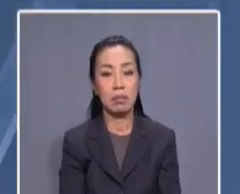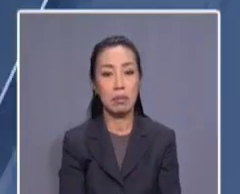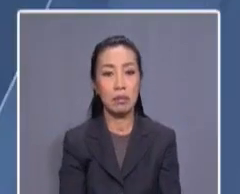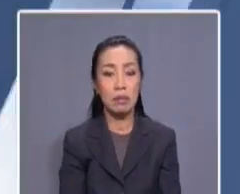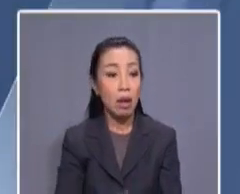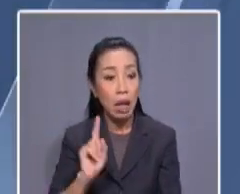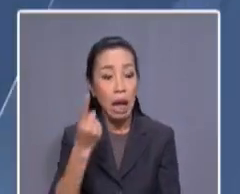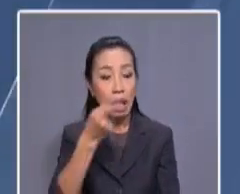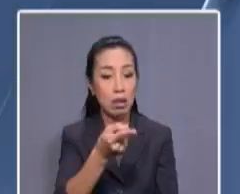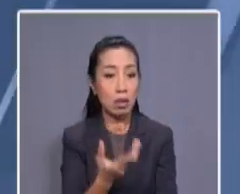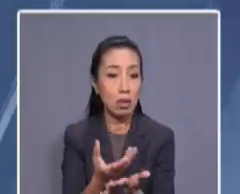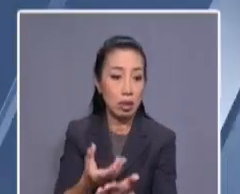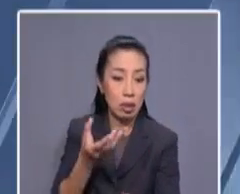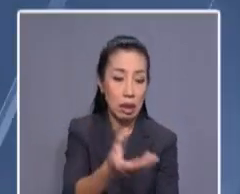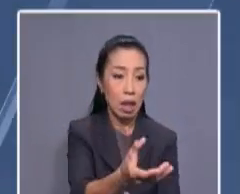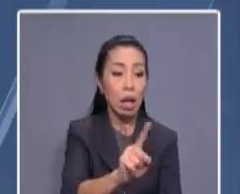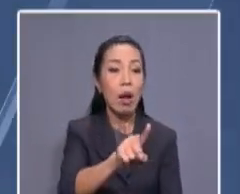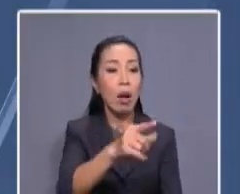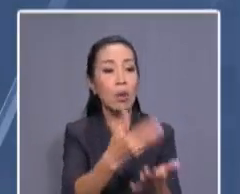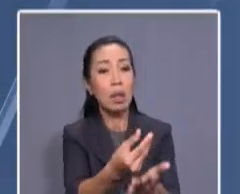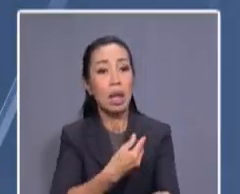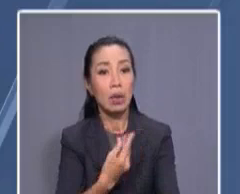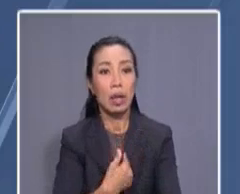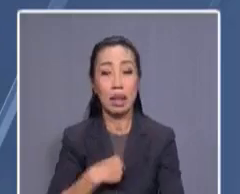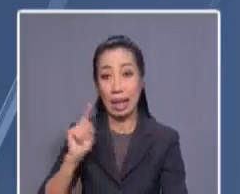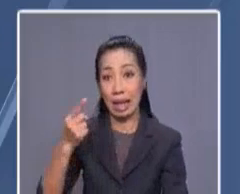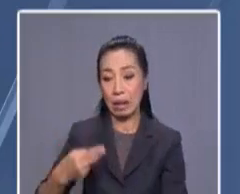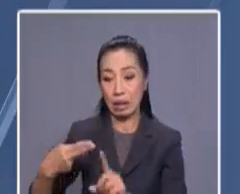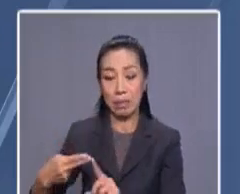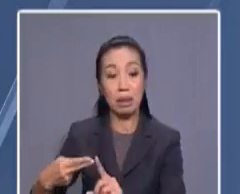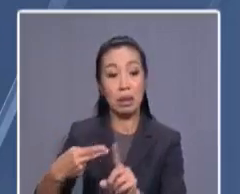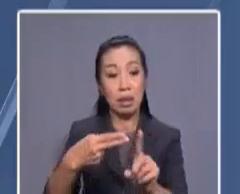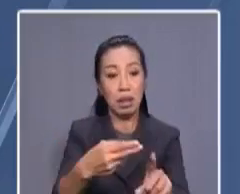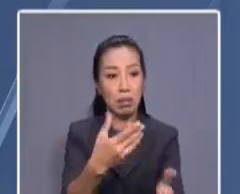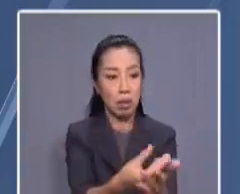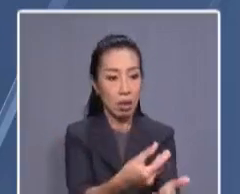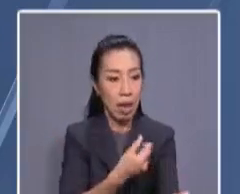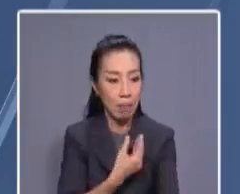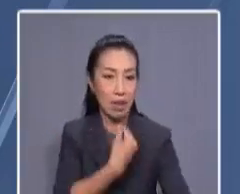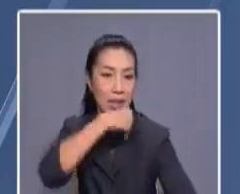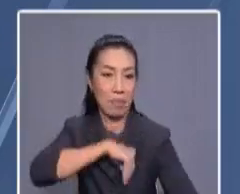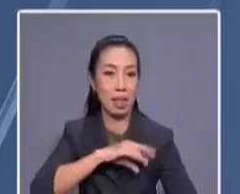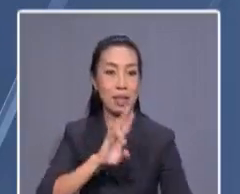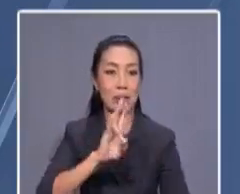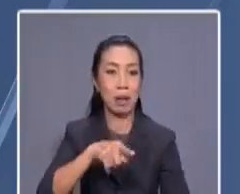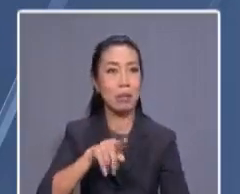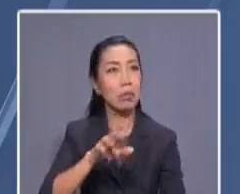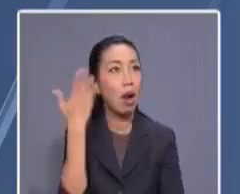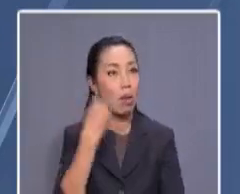ครั้งแรกนี่ที่เราลงไปเราได้เงินเท่าไหร่ตอนแรก ครั้งแรกลงไป 10,000 บาทได้ผลกำไรตอบแทนประมาณ 7,000 ค่ะก็จะรับกลับ